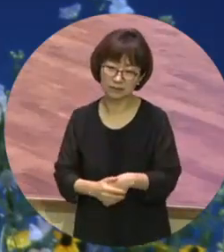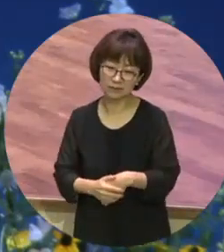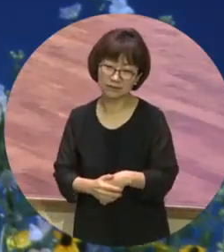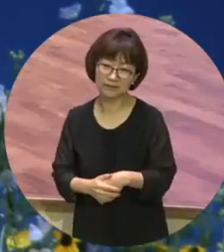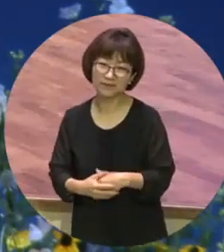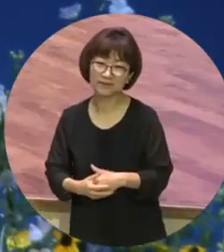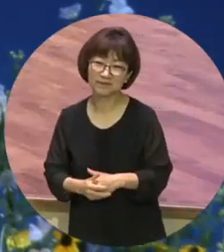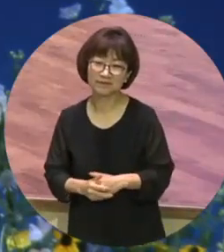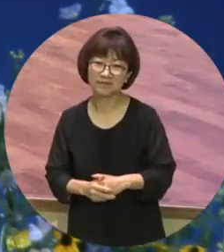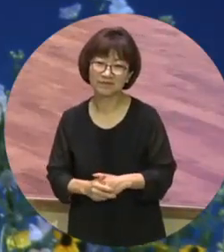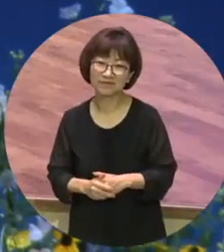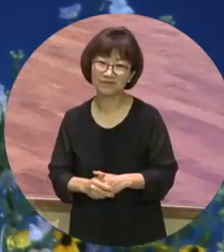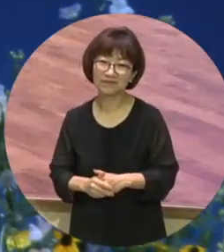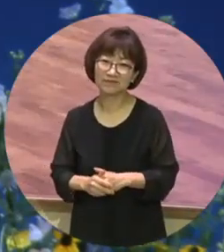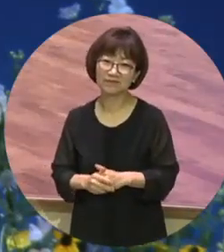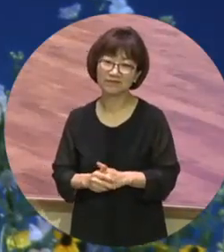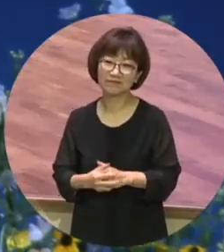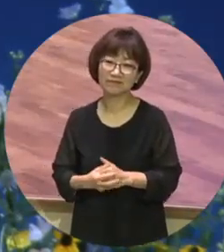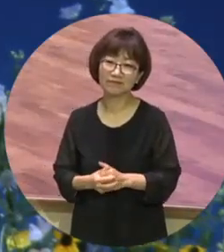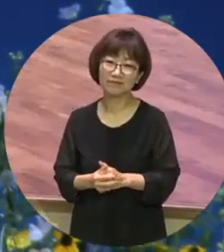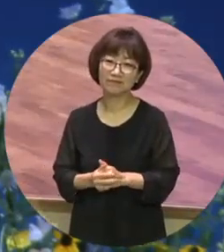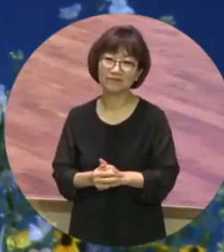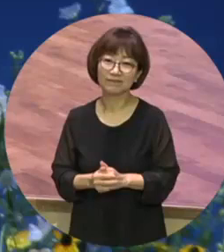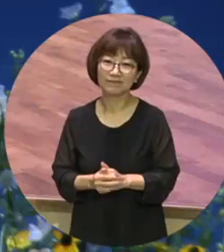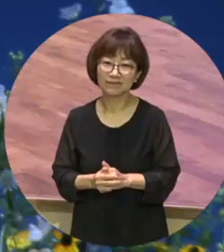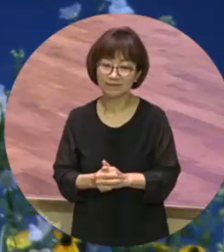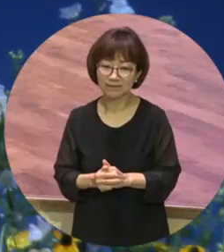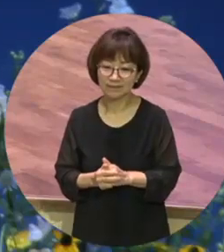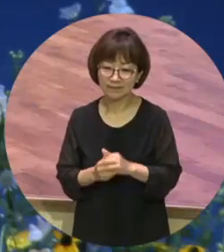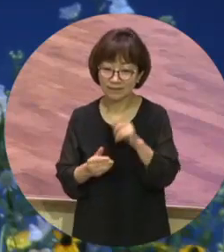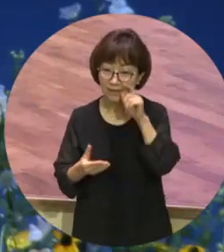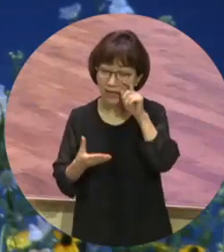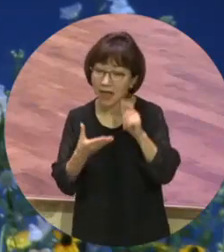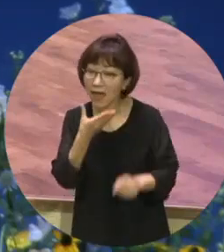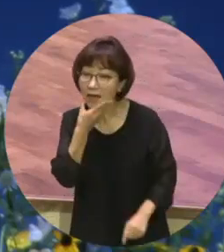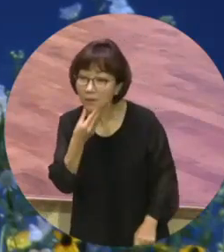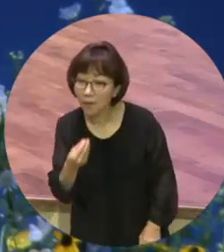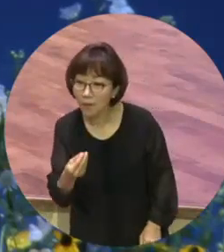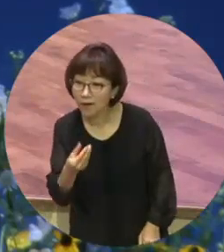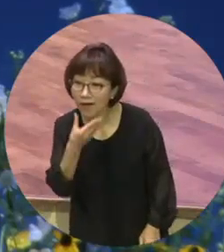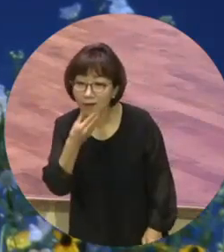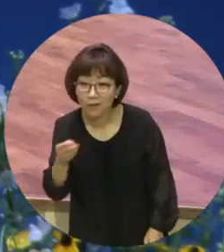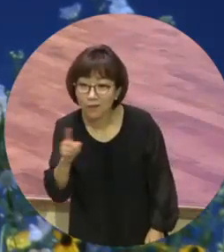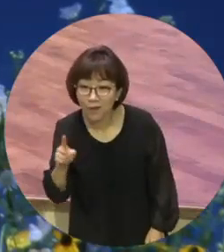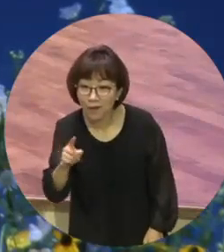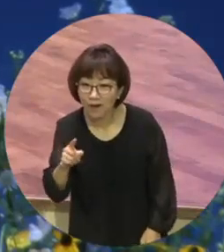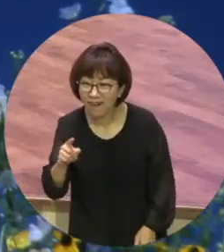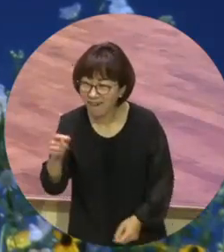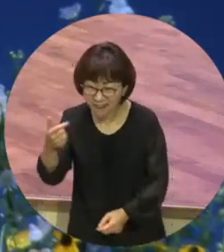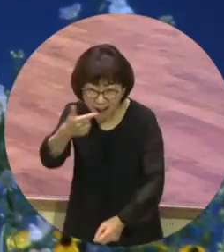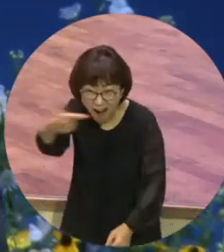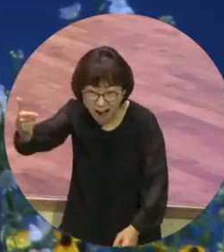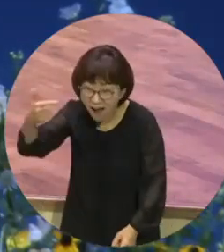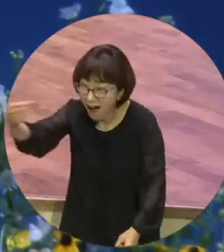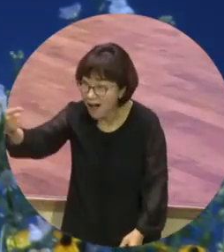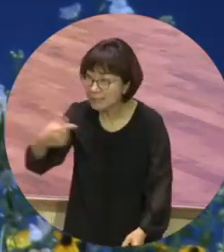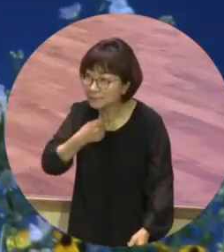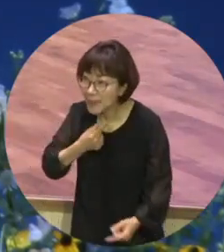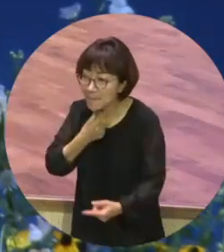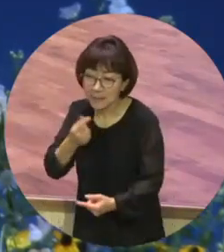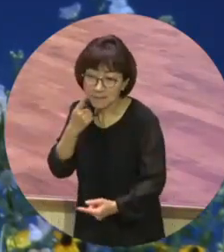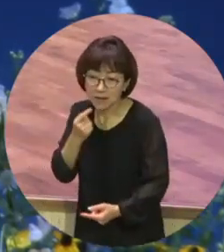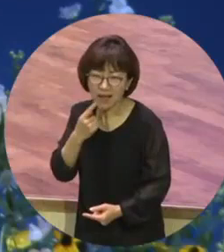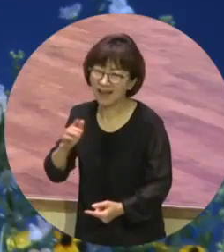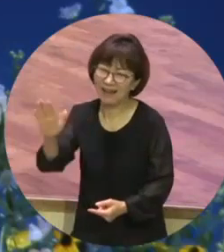행복은요, 더 큰 것을 소유하는 데 있는 것이 아니에요. 아무리 작은 것이라도